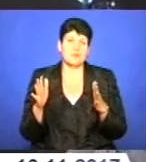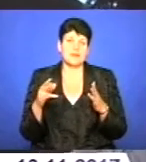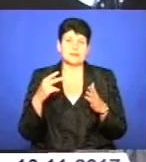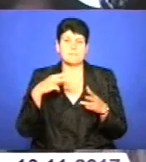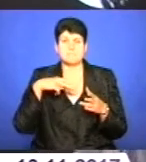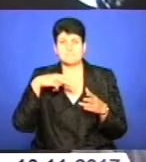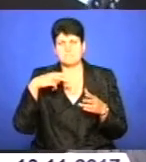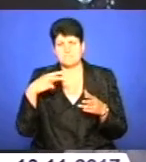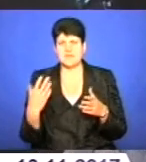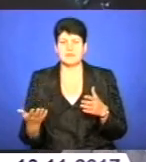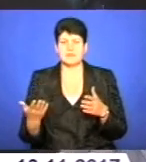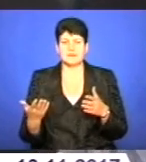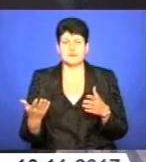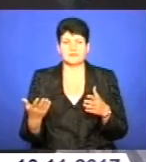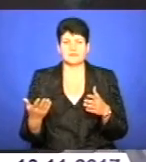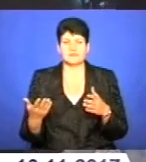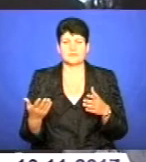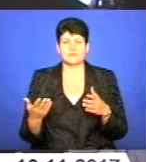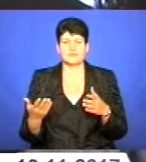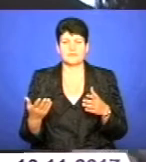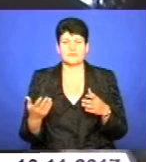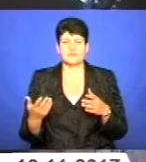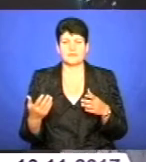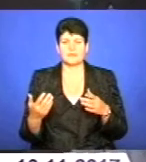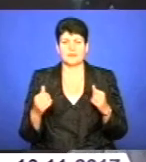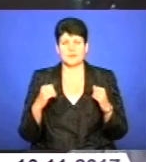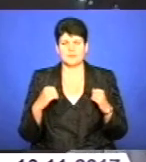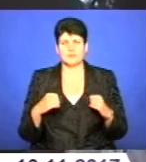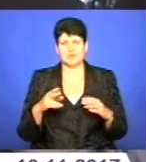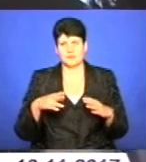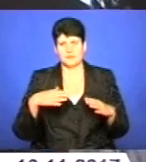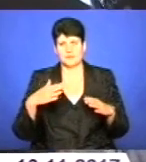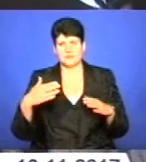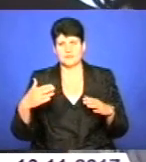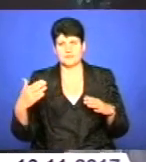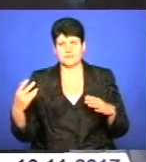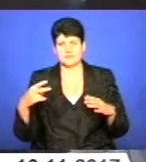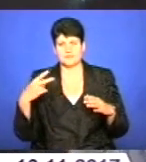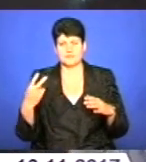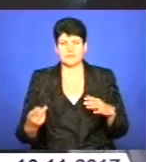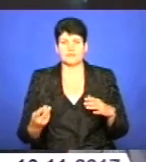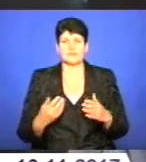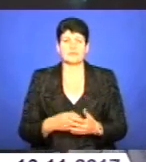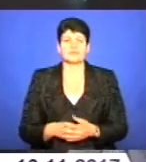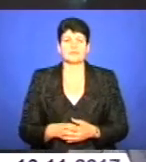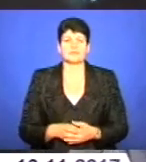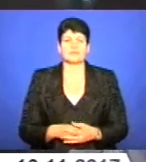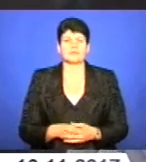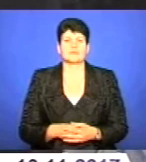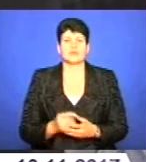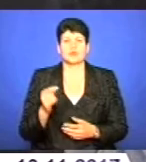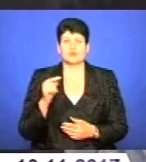падіння, але в такій повільній фазі, знаєте, коли ви там замідляєте зйомку. От.